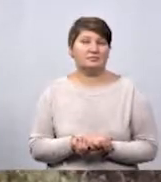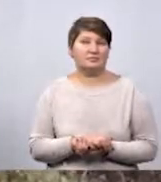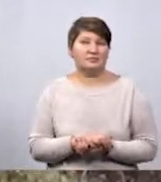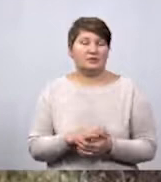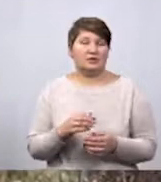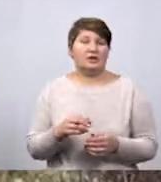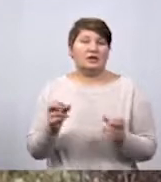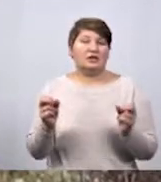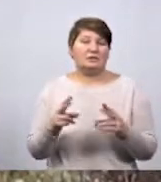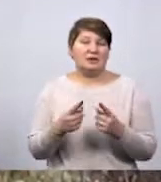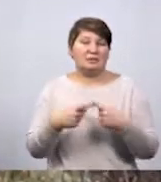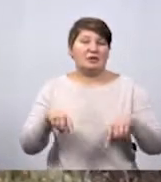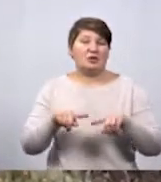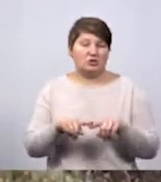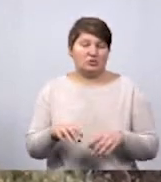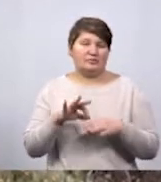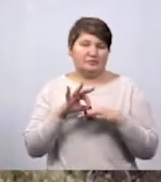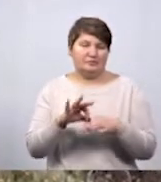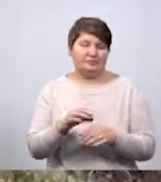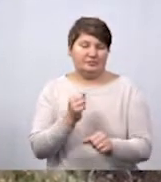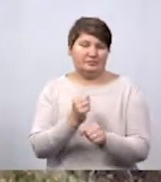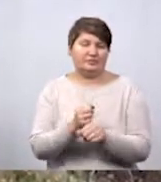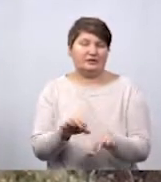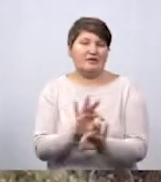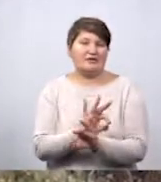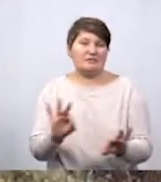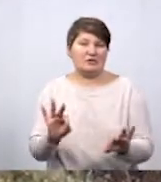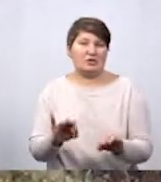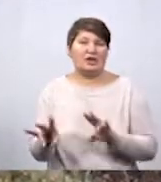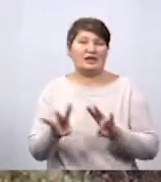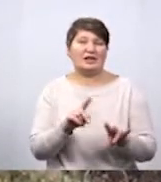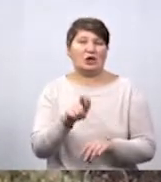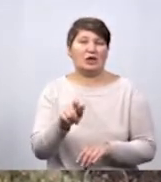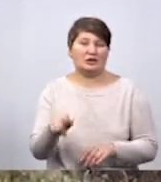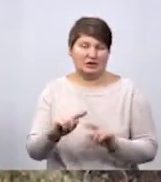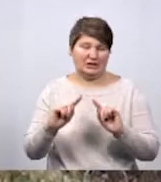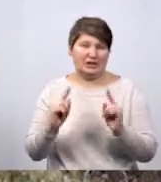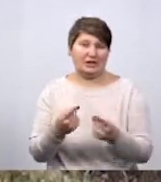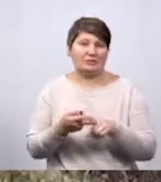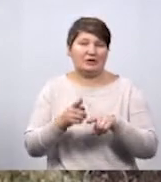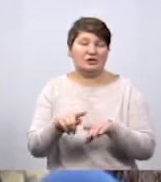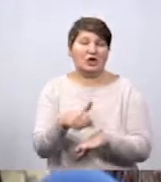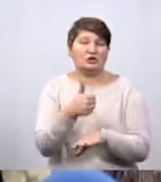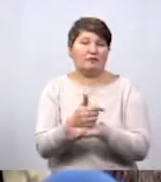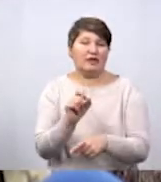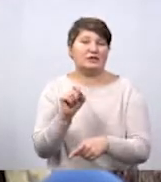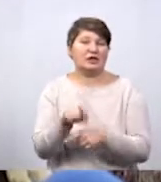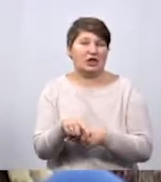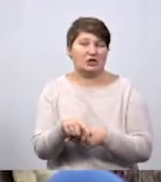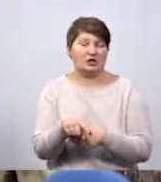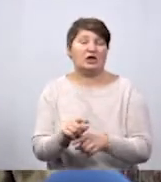Спецпідрозділ спрацював на відмінно. Терористи затримані. Це основна їх задача.